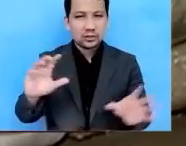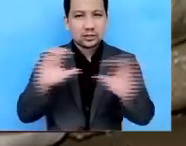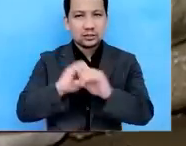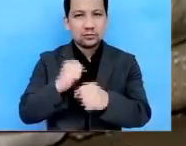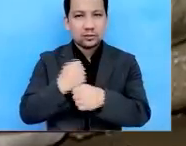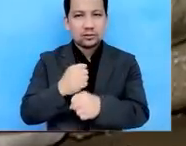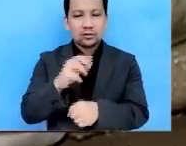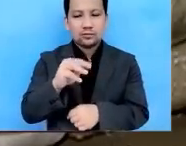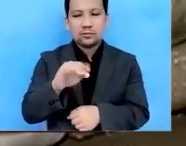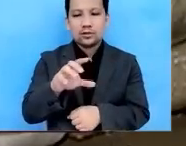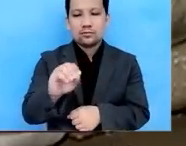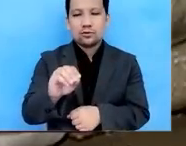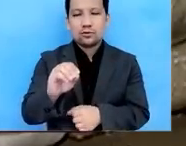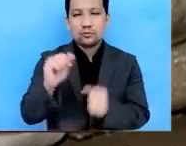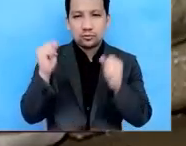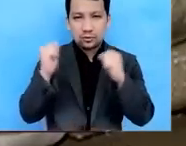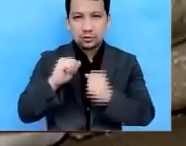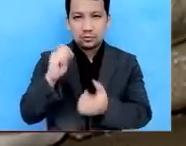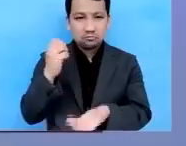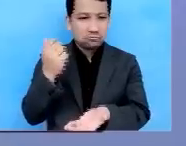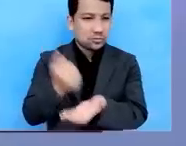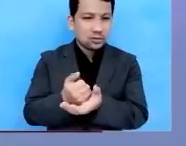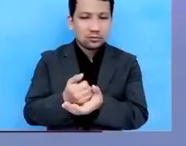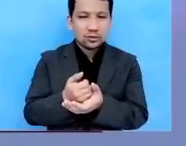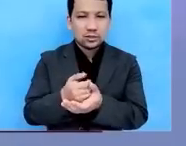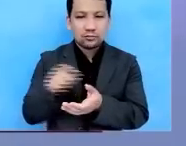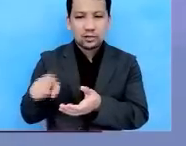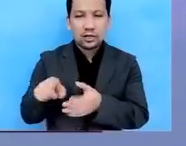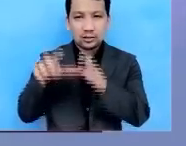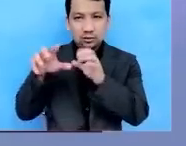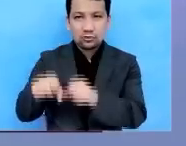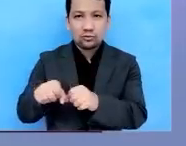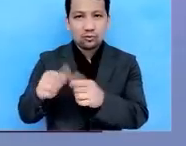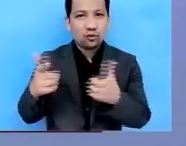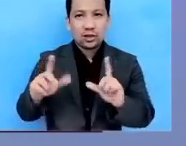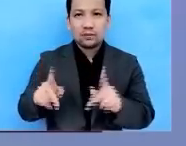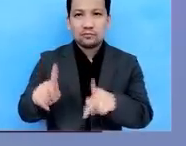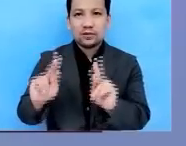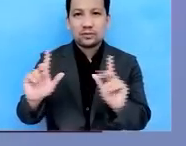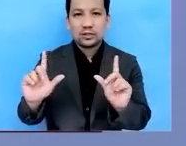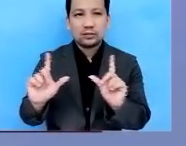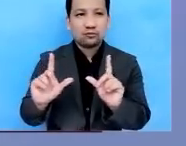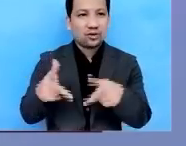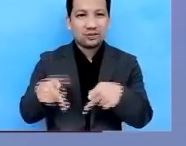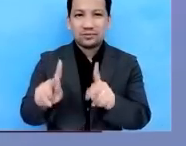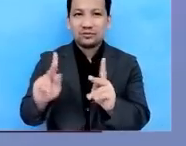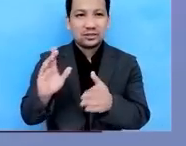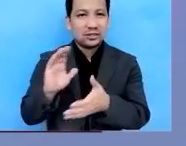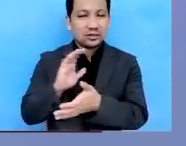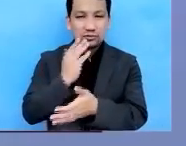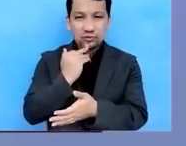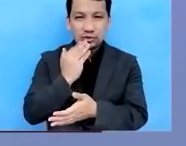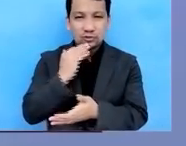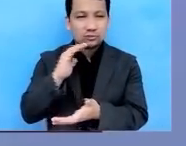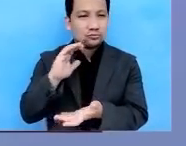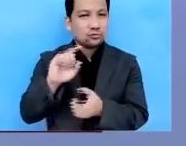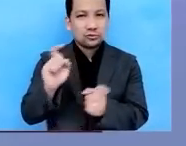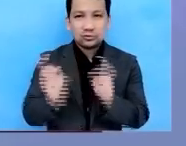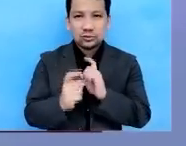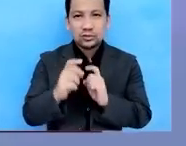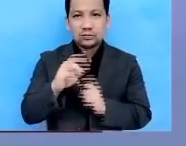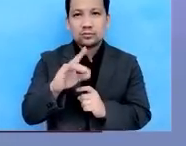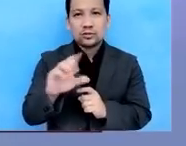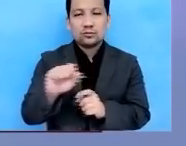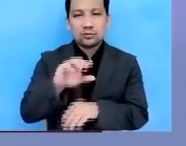memorandum circular regarding doon po sa smuggled sugar natin because we had to amend certain memorandums